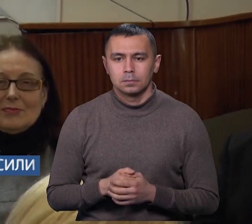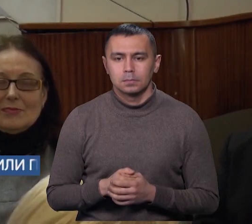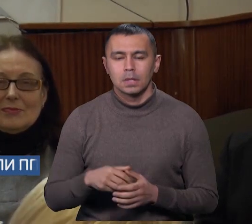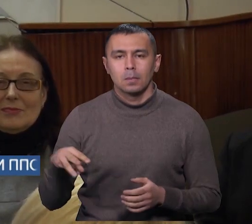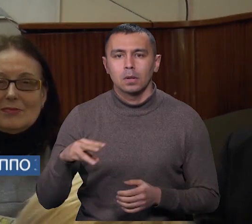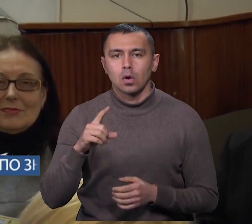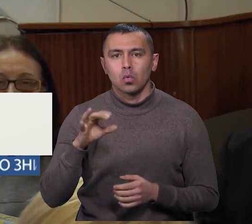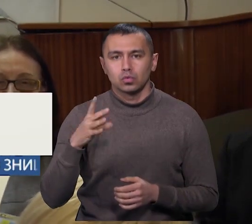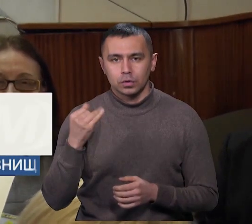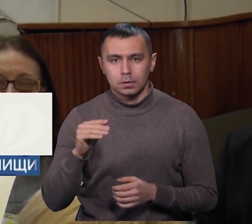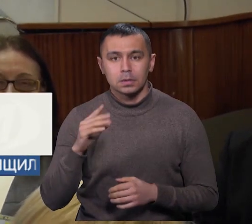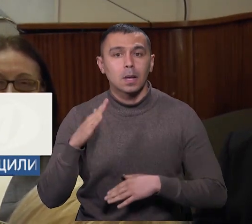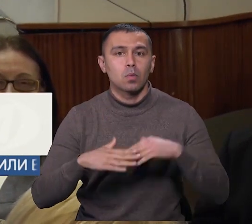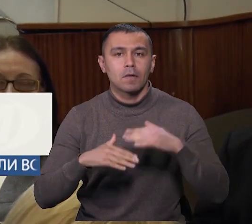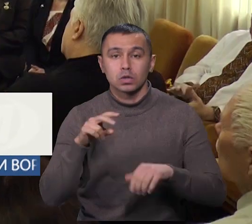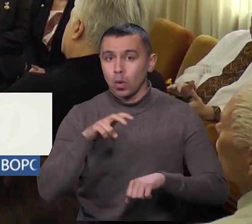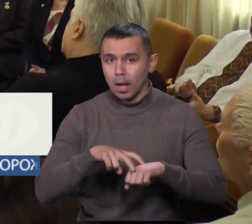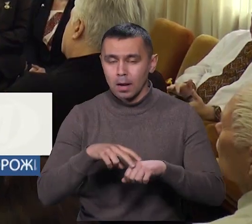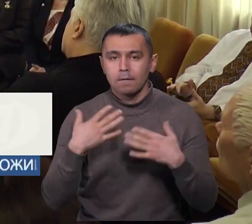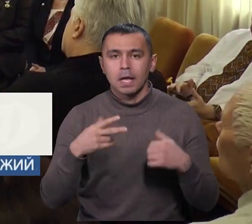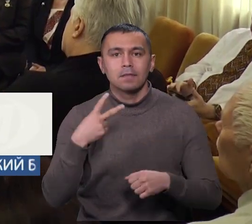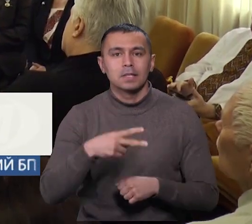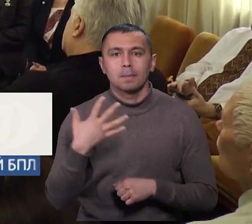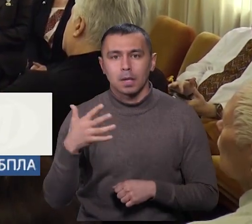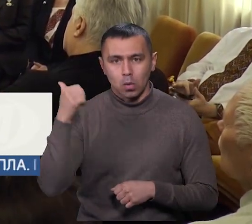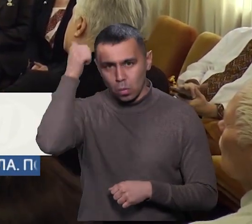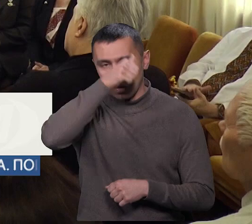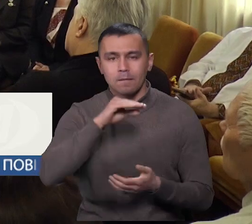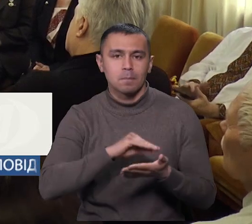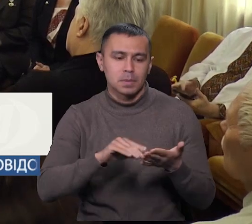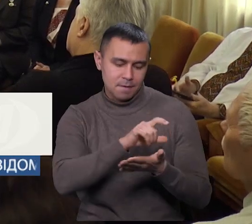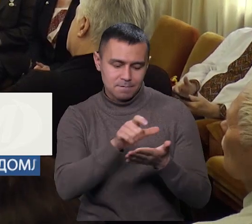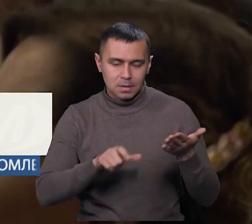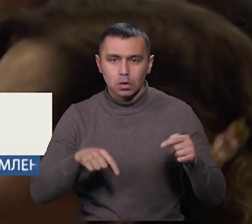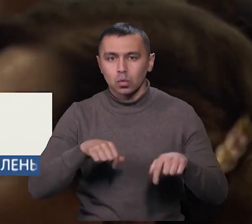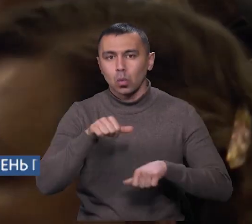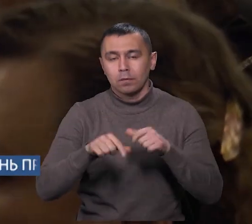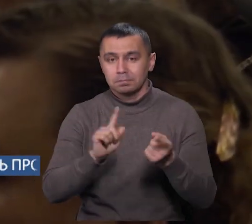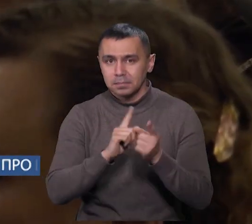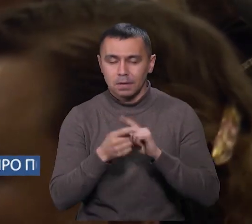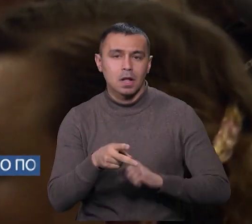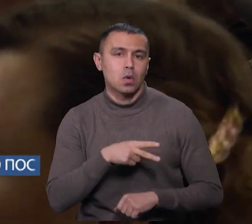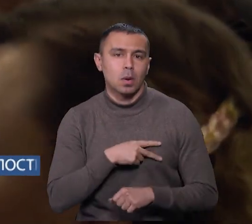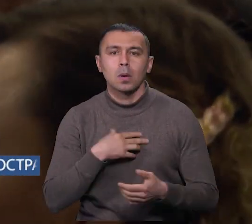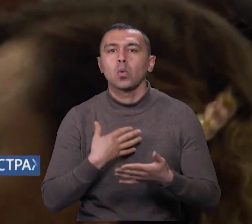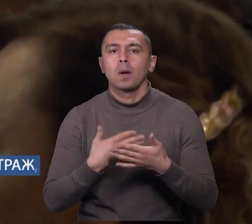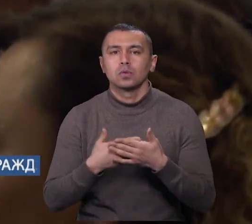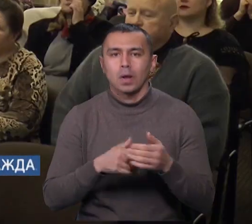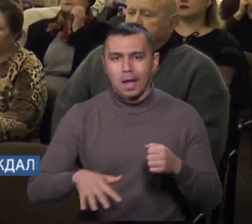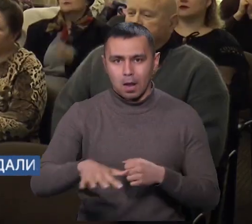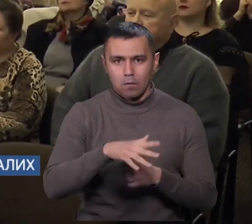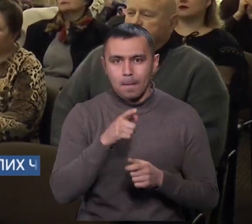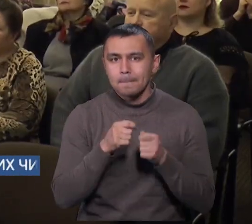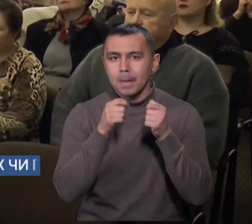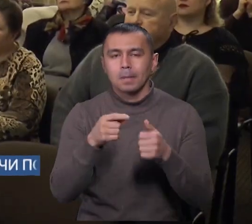Микола Хоружий за професією лікар та уже 25 років пише вірші. Цьогоріч він став лауреатом громадської краєвої